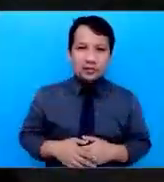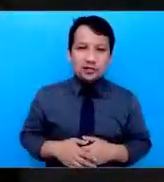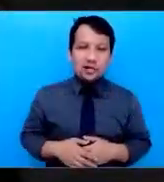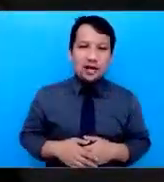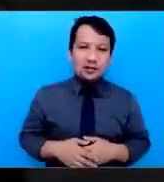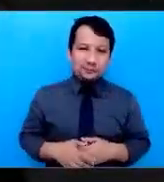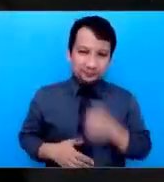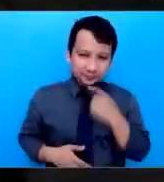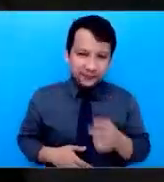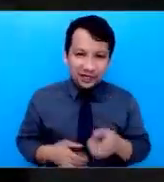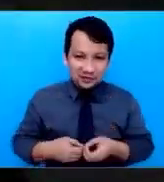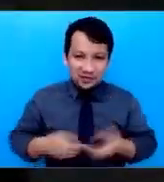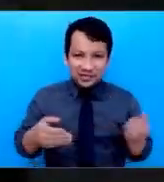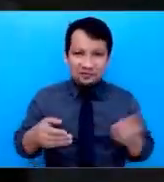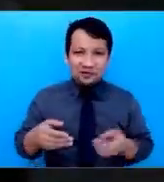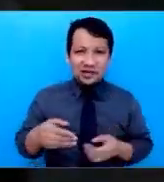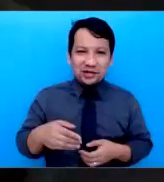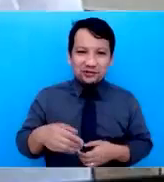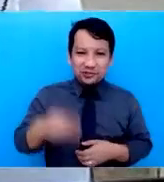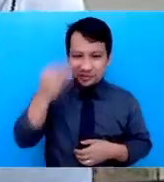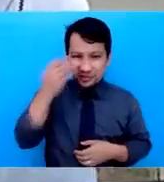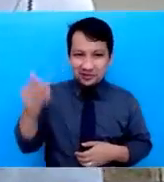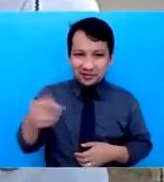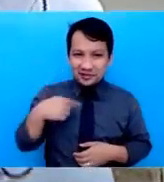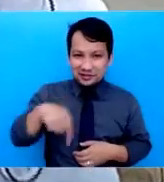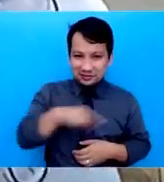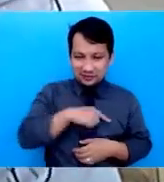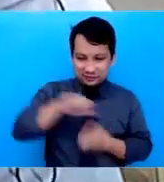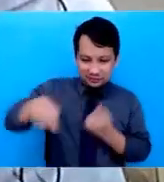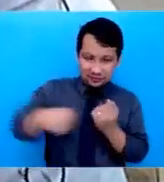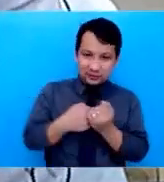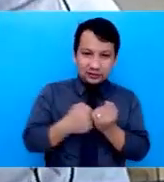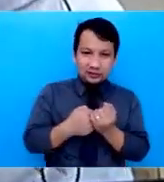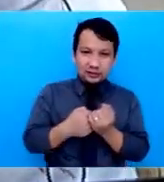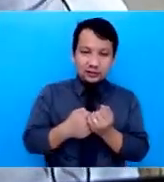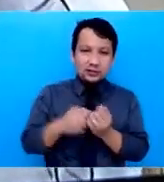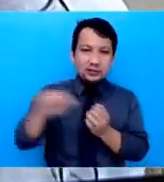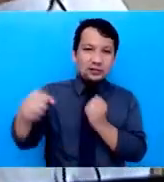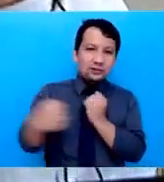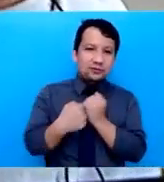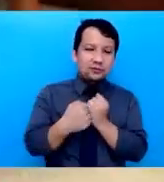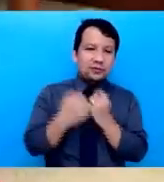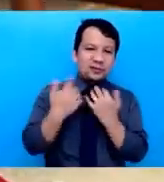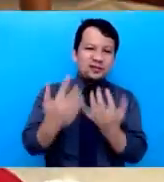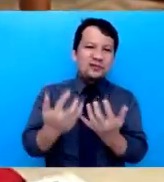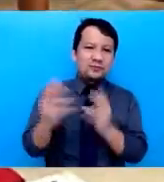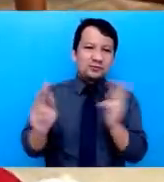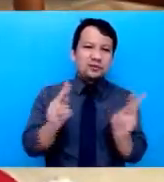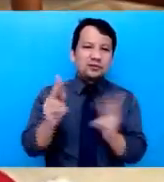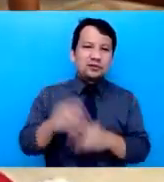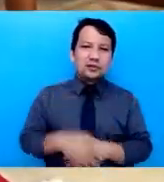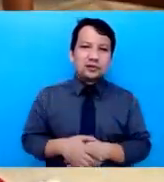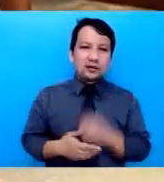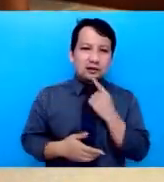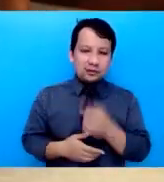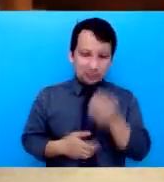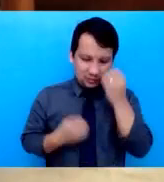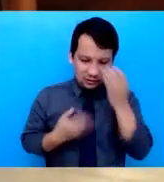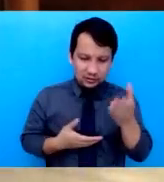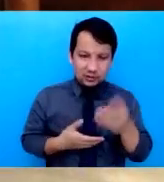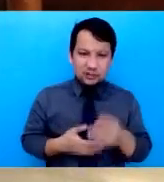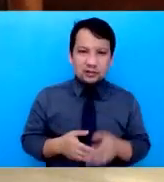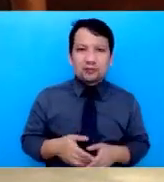ng presidential aspirant, lehitimo ang suporta sa kanya ng publiko. Sinabi yan ni Pacquiao kasunod ng pahayag ni Moreno na